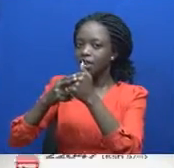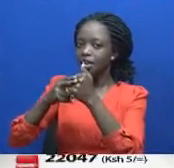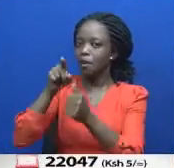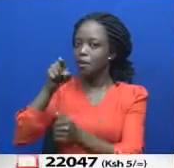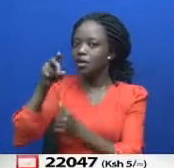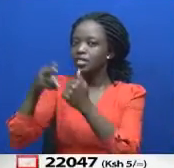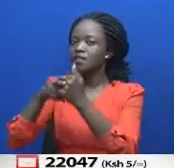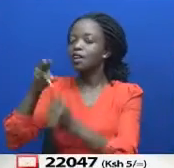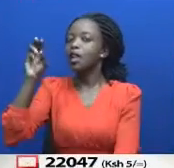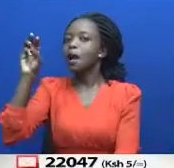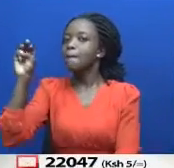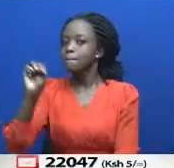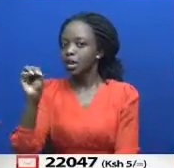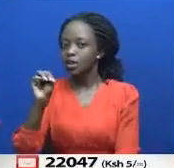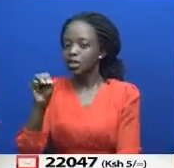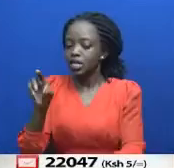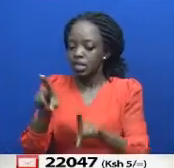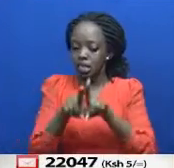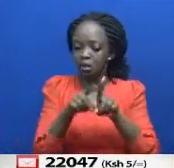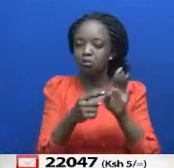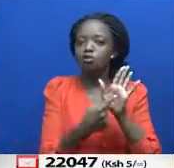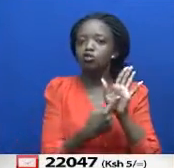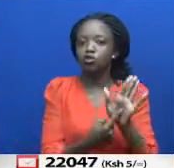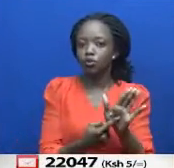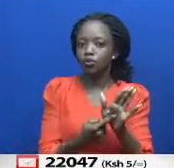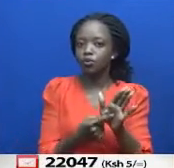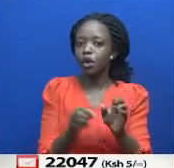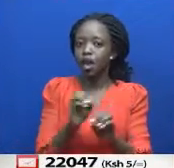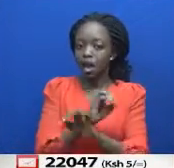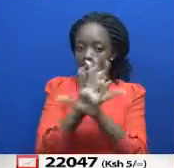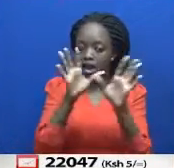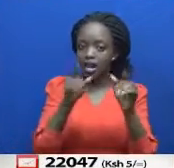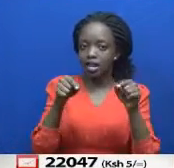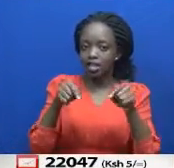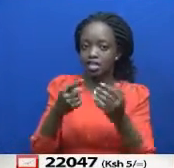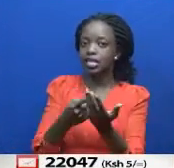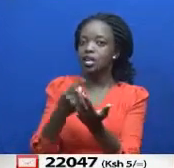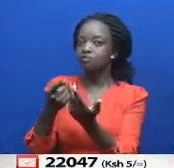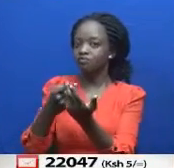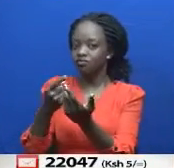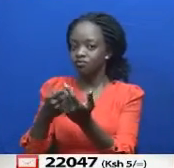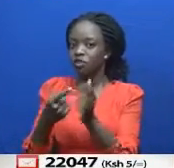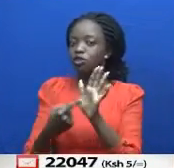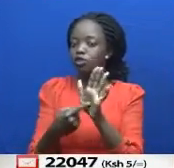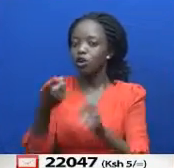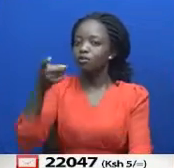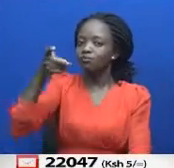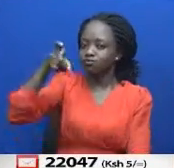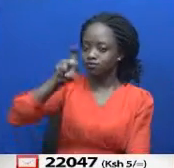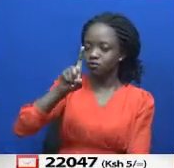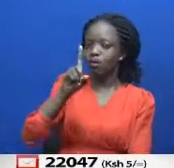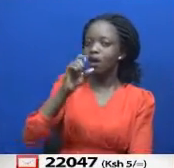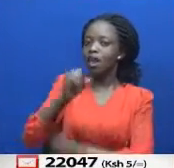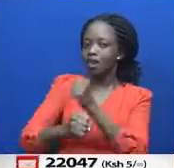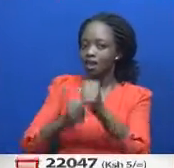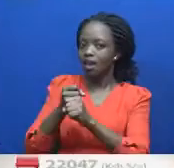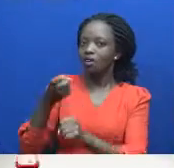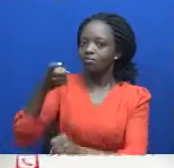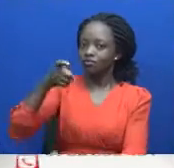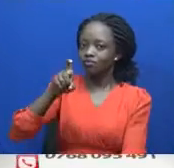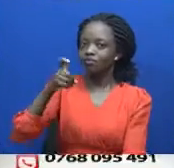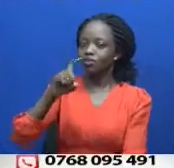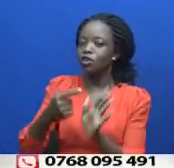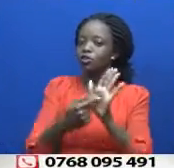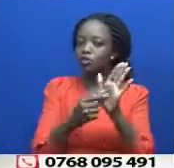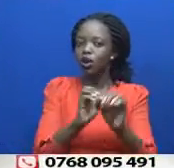37.7, na pia vile vile inaonyesha kwamba ni wazi kutokana na takwimu mwaka huu kwamba pamekuwepo na ongezeko kila mwaka, takwimu